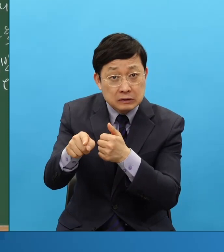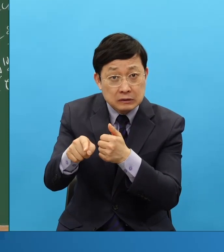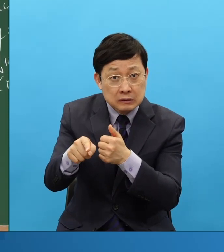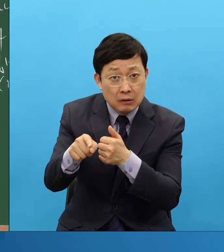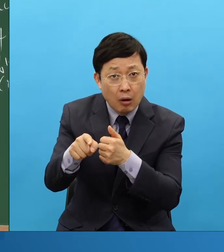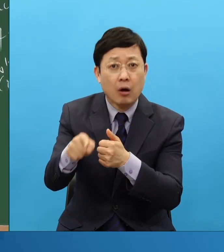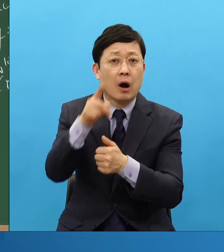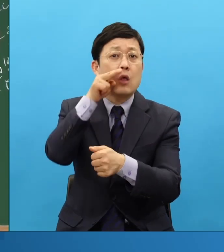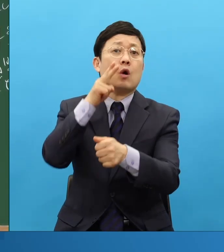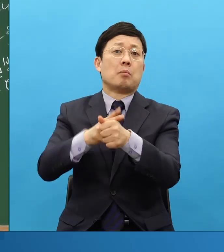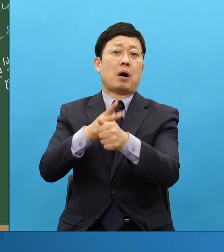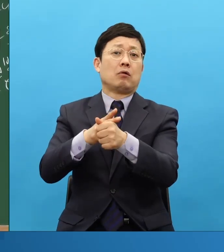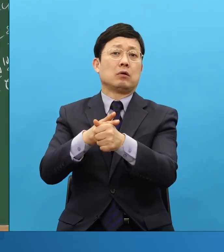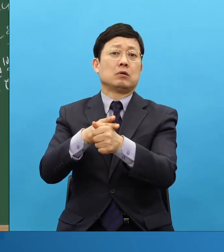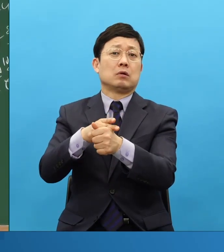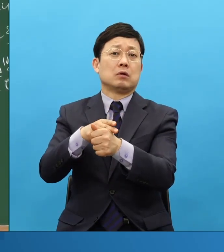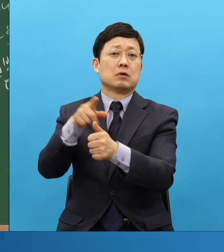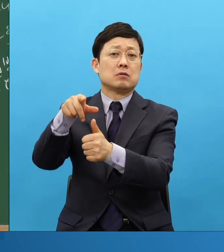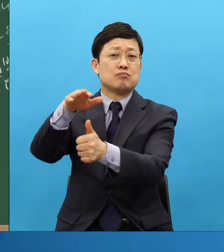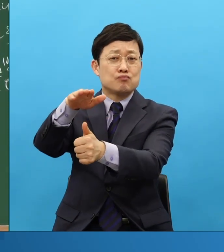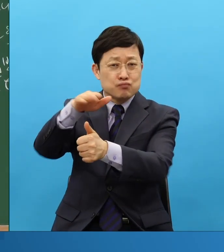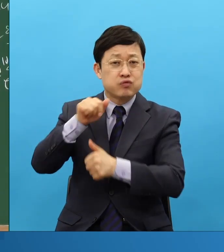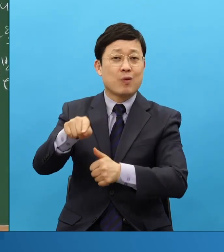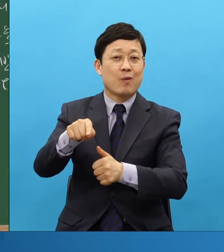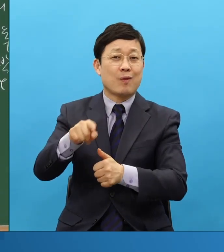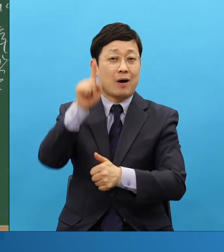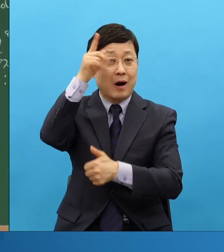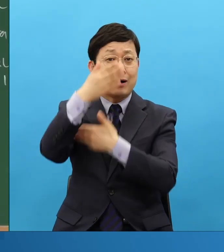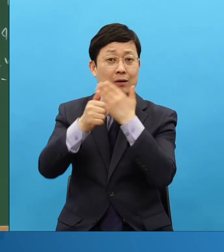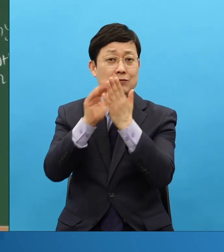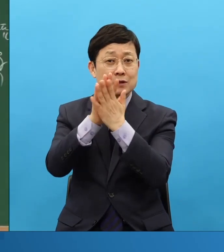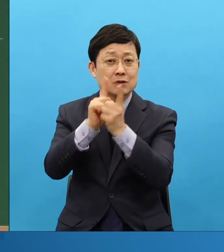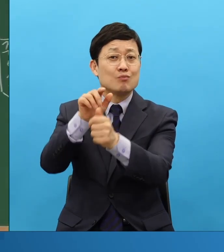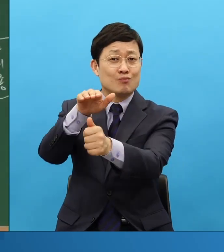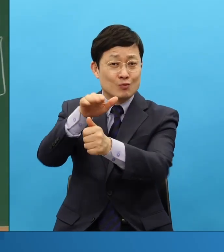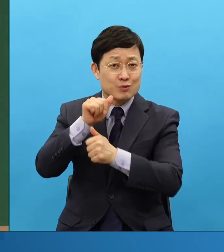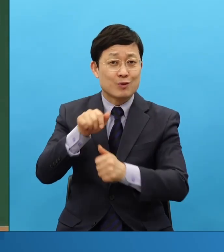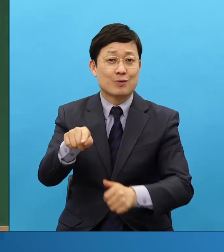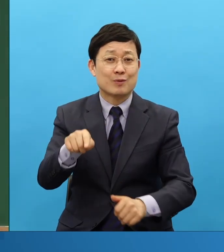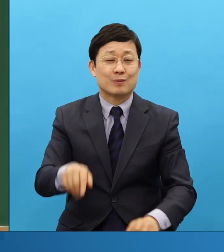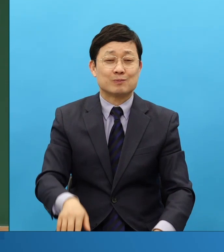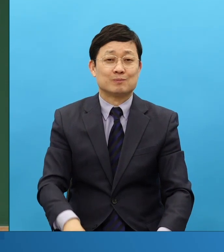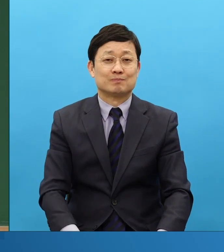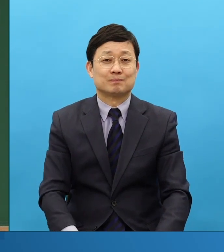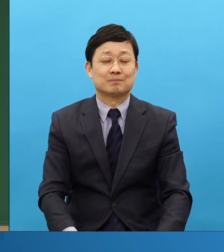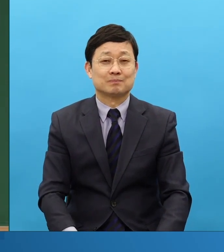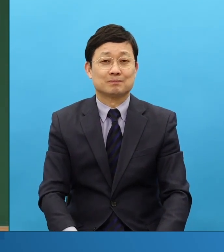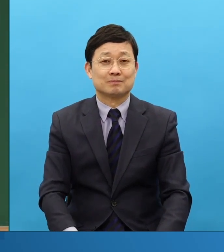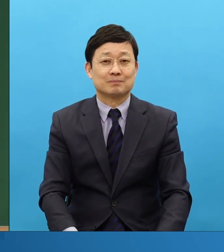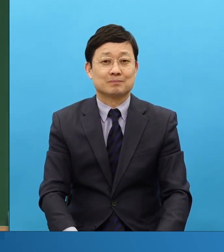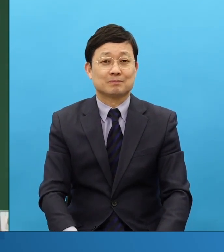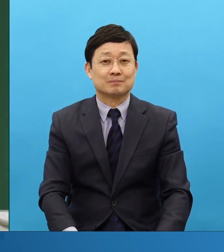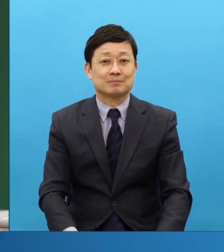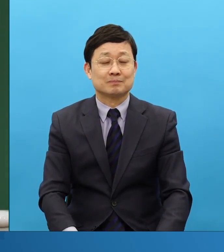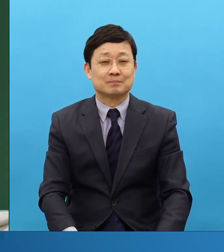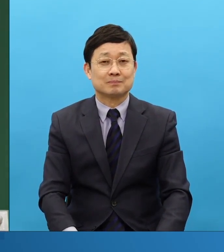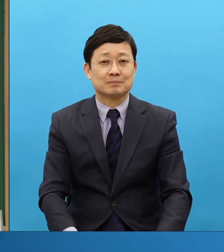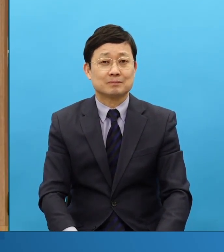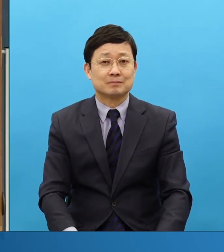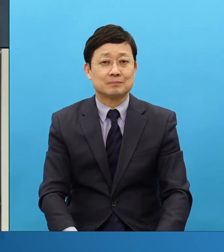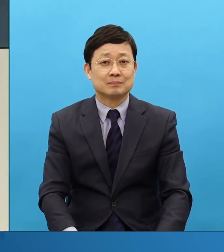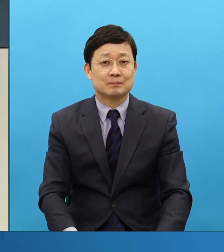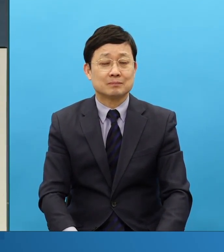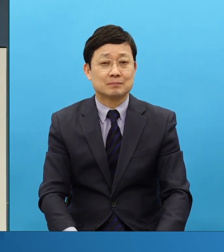거예요 하나님이 핍박자를. This is completely God's time schedule. He overturned this persecutor Saul.